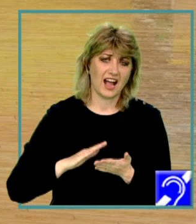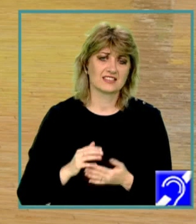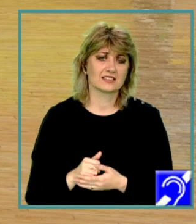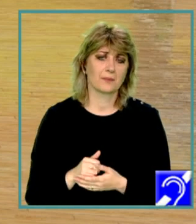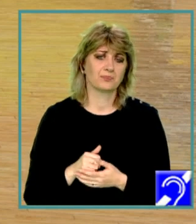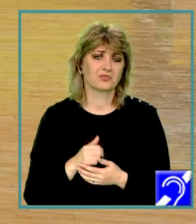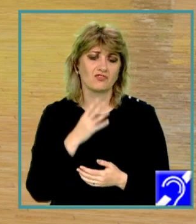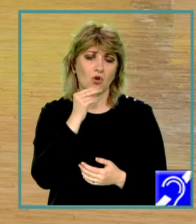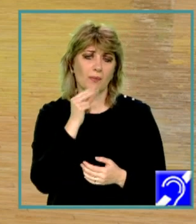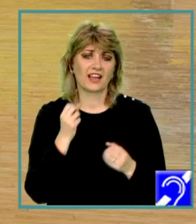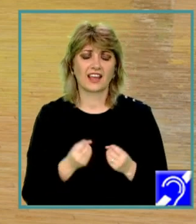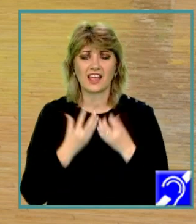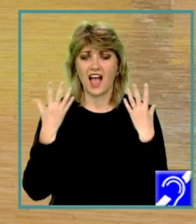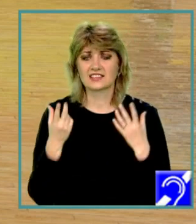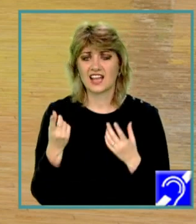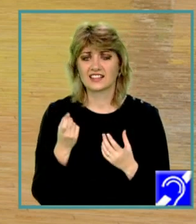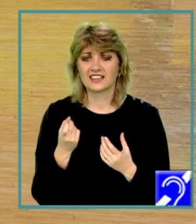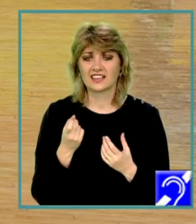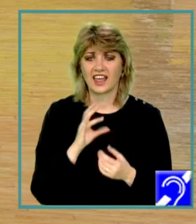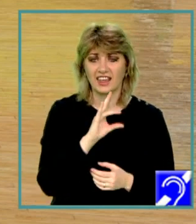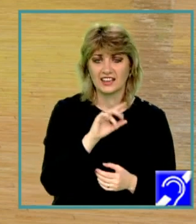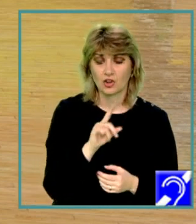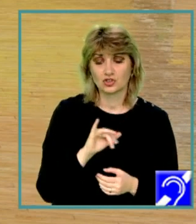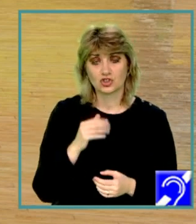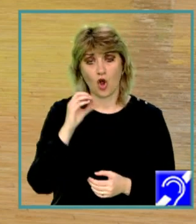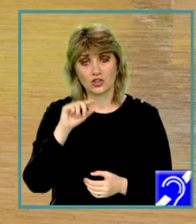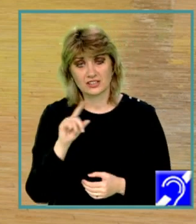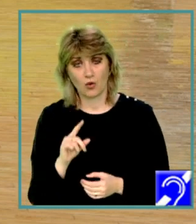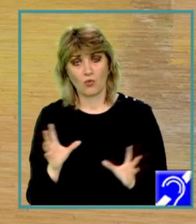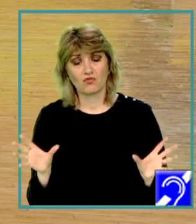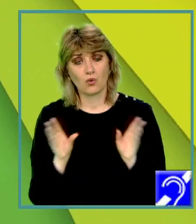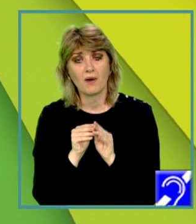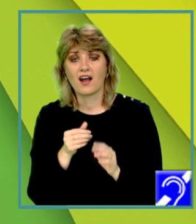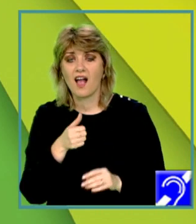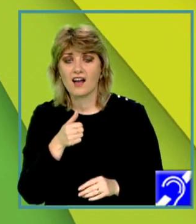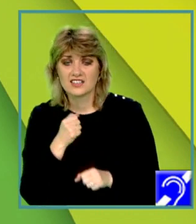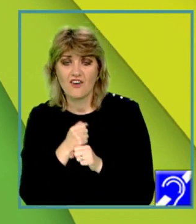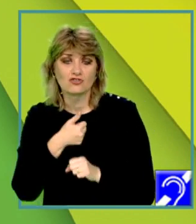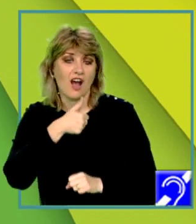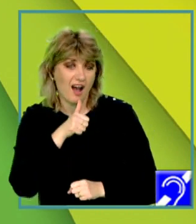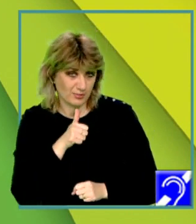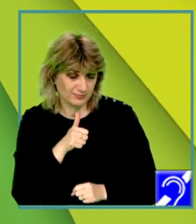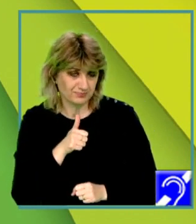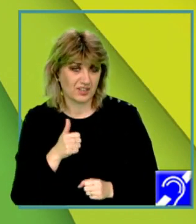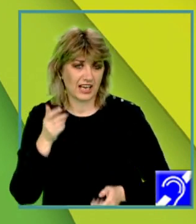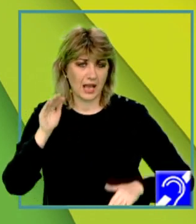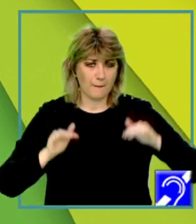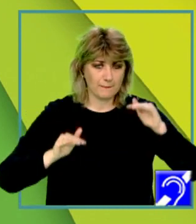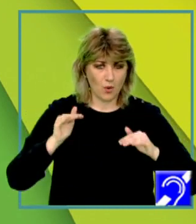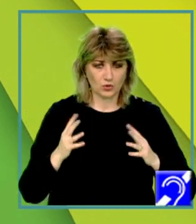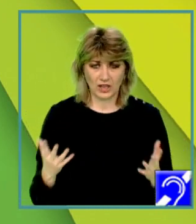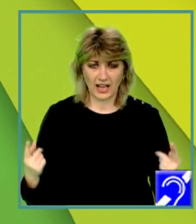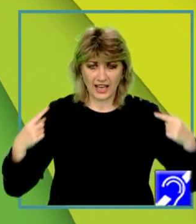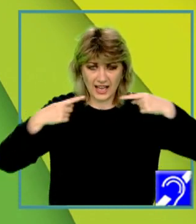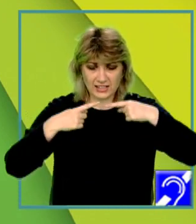reacția dintre hidrogenul și oxigenul cu formarea apei raportul în care reacționează cele două